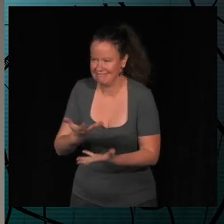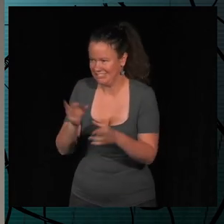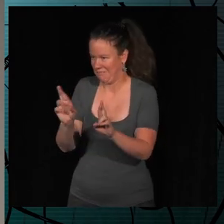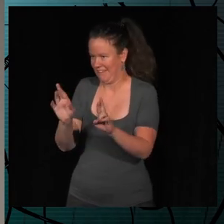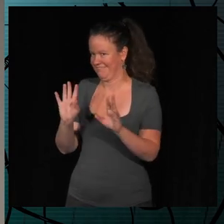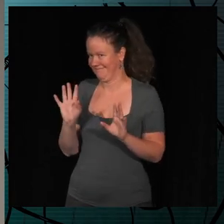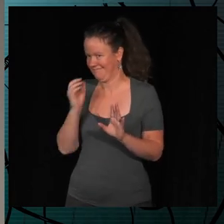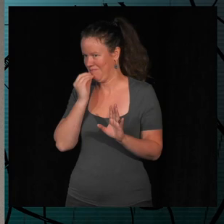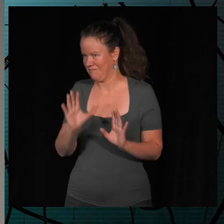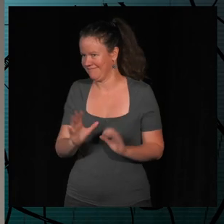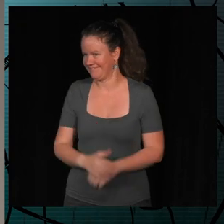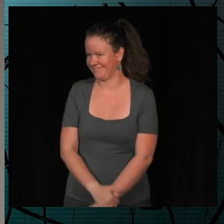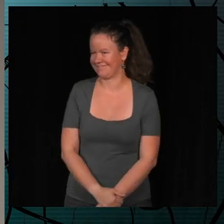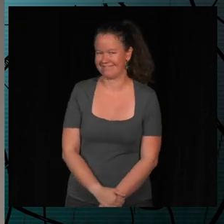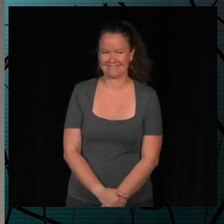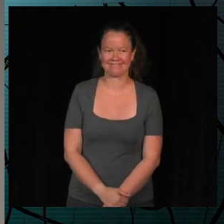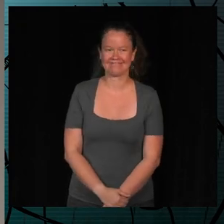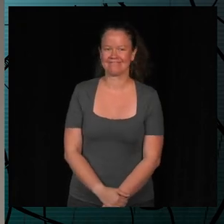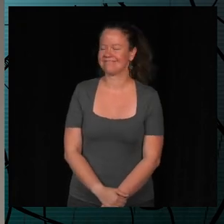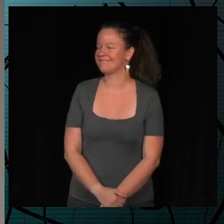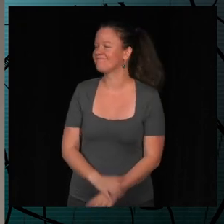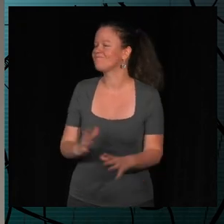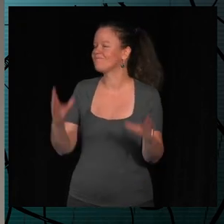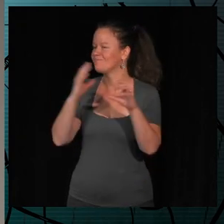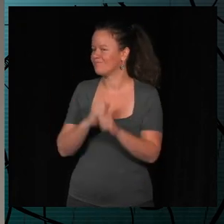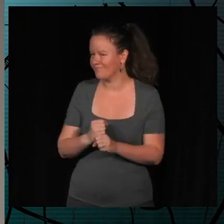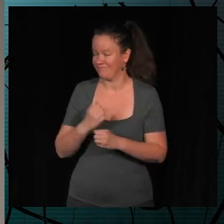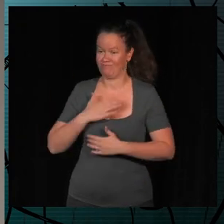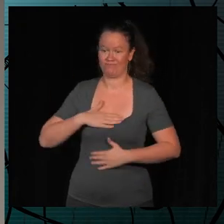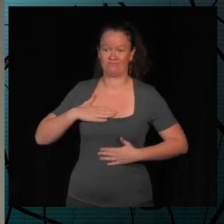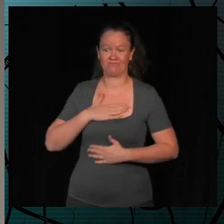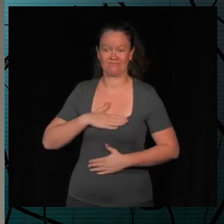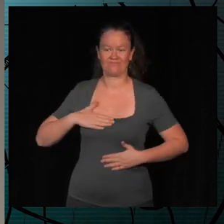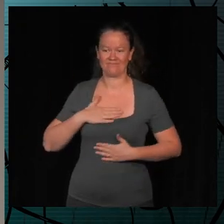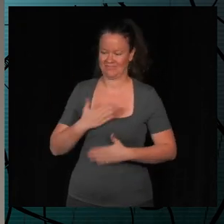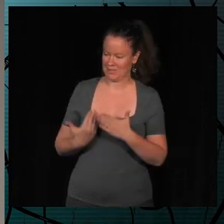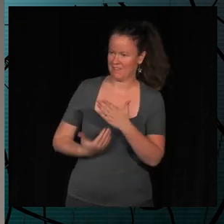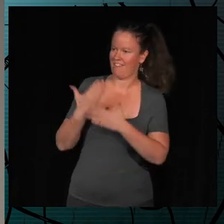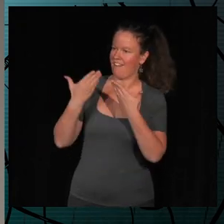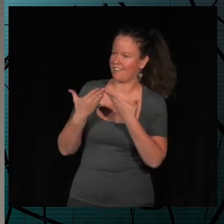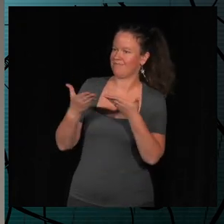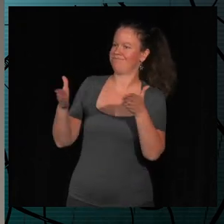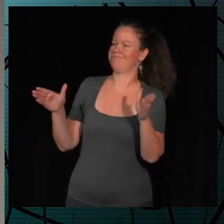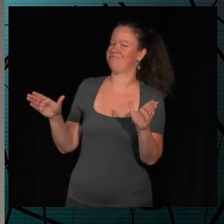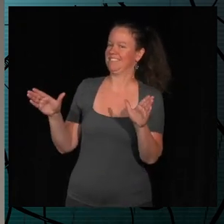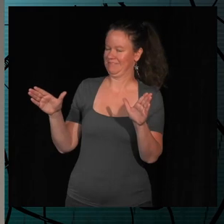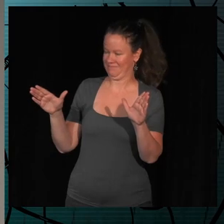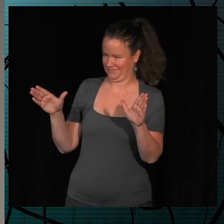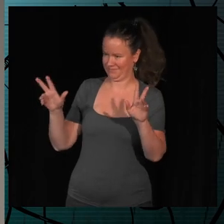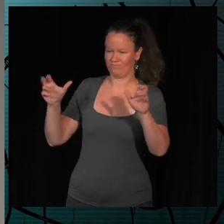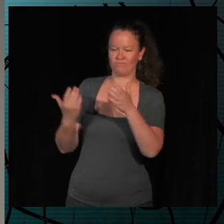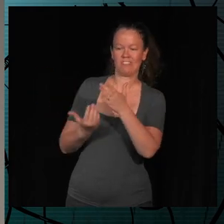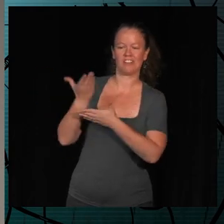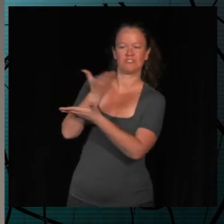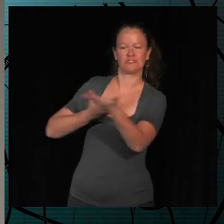vous en direct bon euh en tout cas je suis très heureuse euh d'ouvrir cette matinée d'étude intitulé